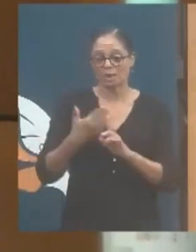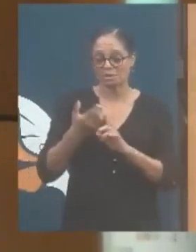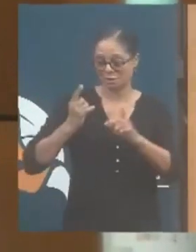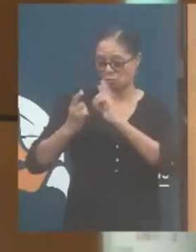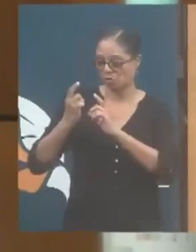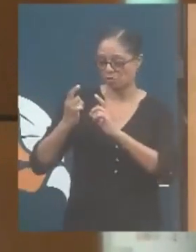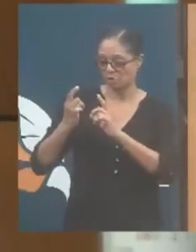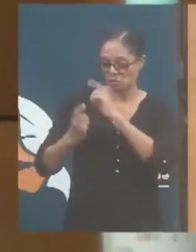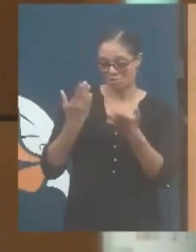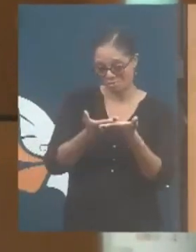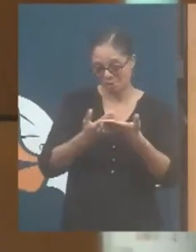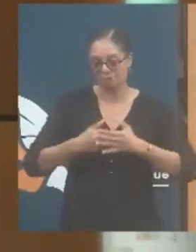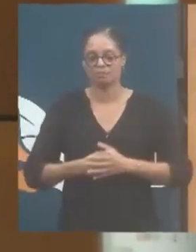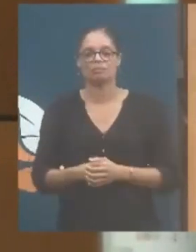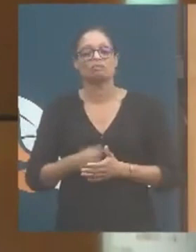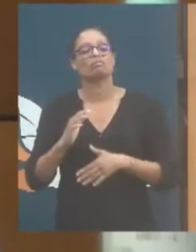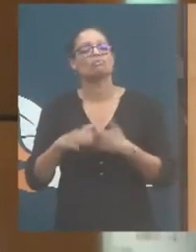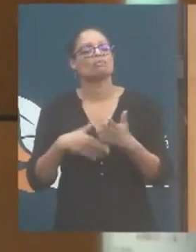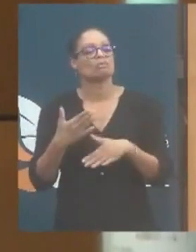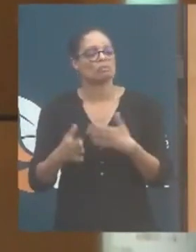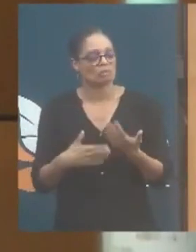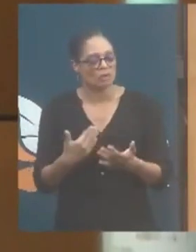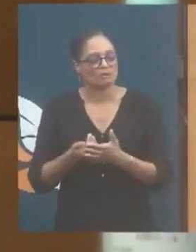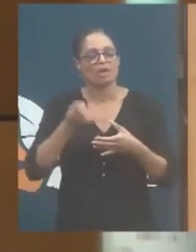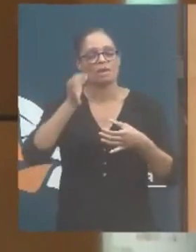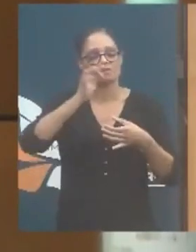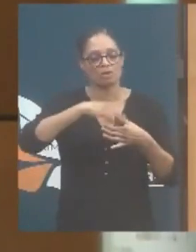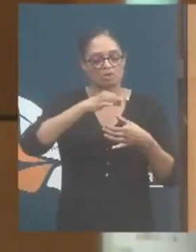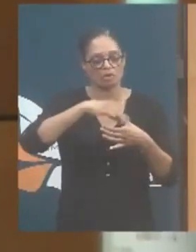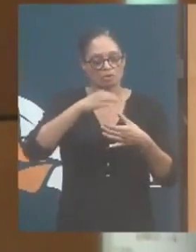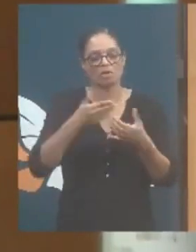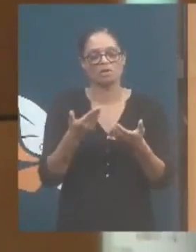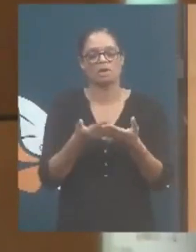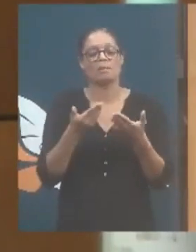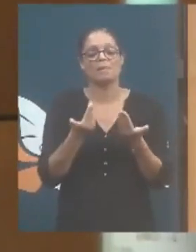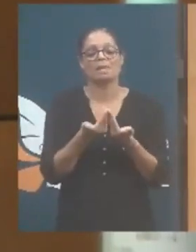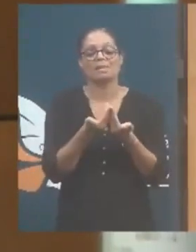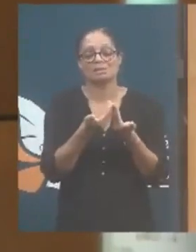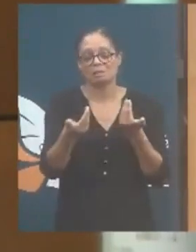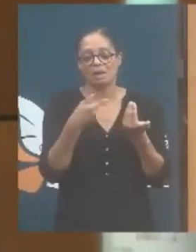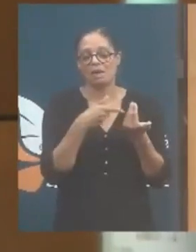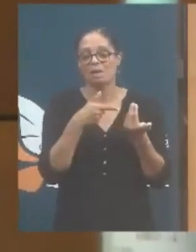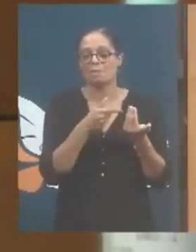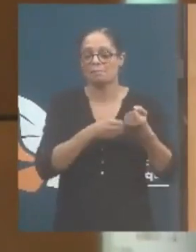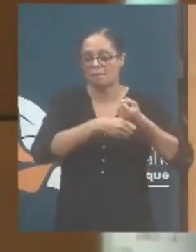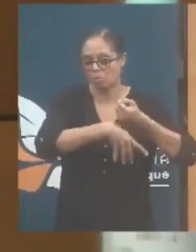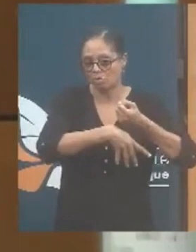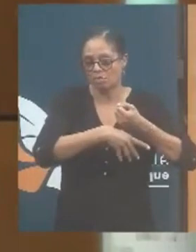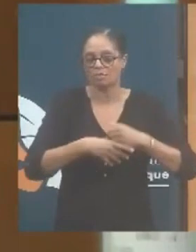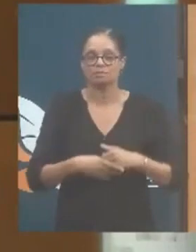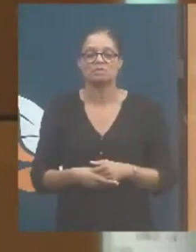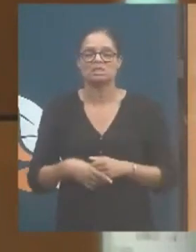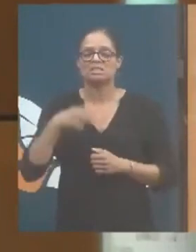Puis on a décompté les voix, le collègue l'a dit, en mettant à part celui de Mayotte et en prétendant